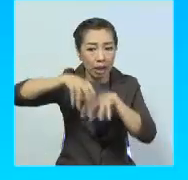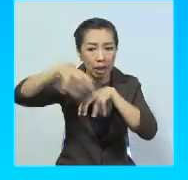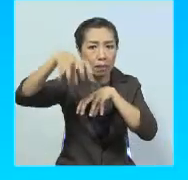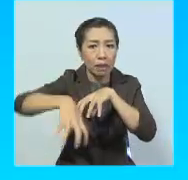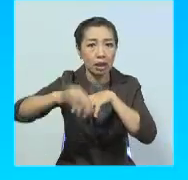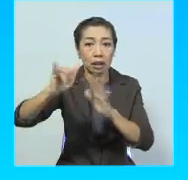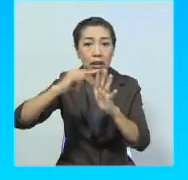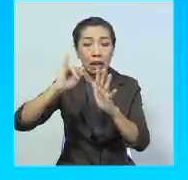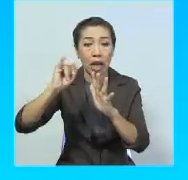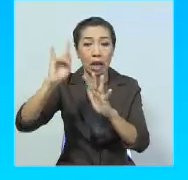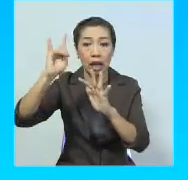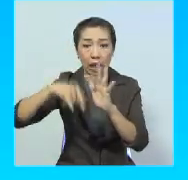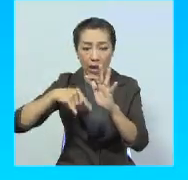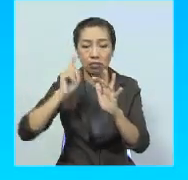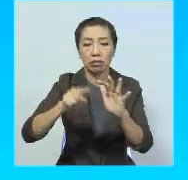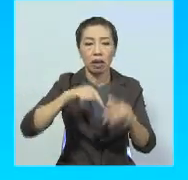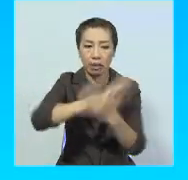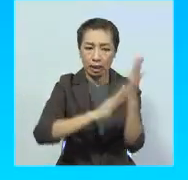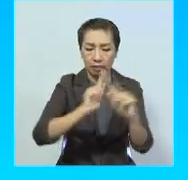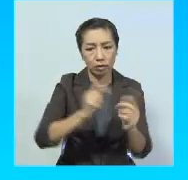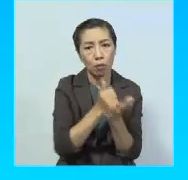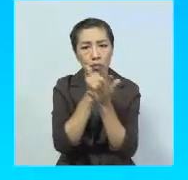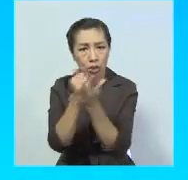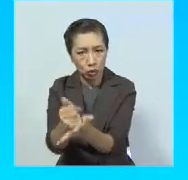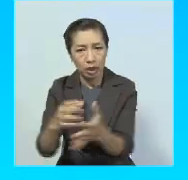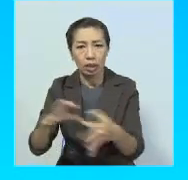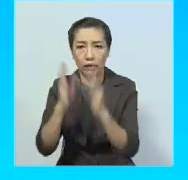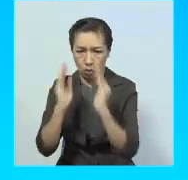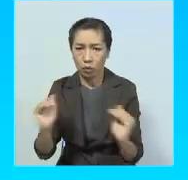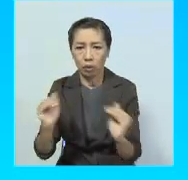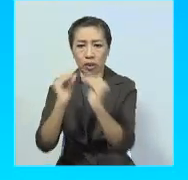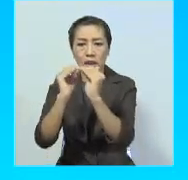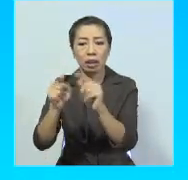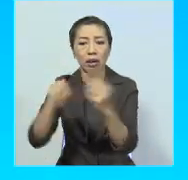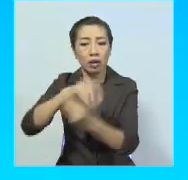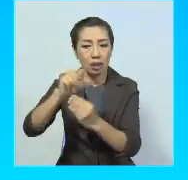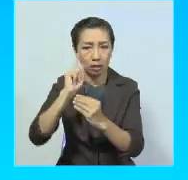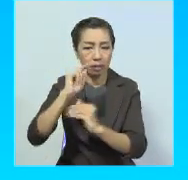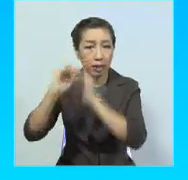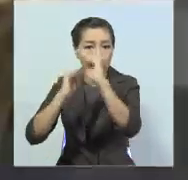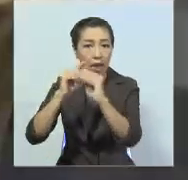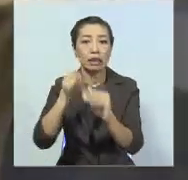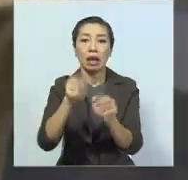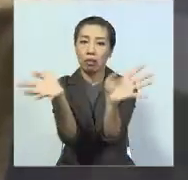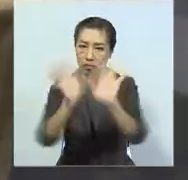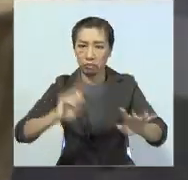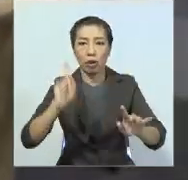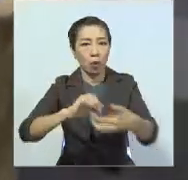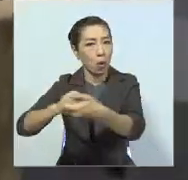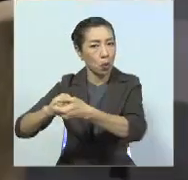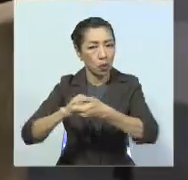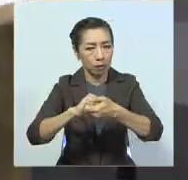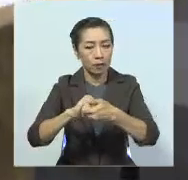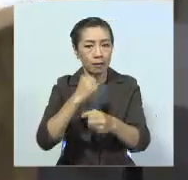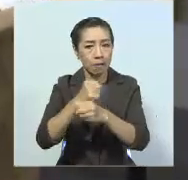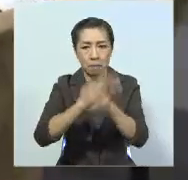งยืนโดยการให้ความช่วยเหลือด้านมนุษยธรรมและการพัฒนาเศรษฐกิจทั้งนี้ค่ะอาเซียนจะต้องร่วมมือกันอย่างใกล้ชิดด้วย